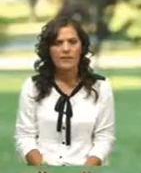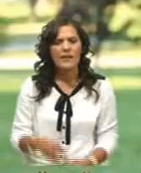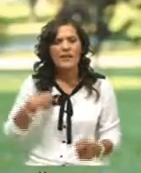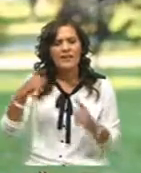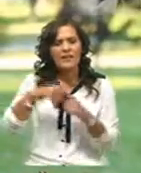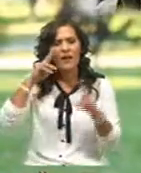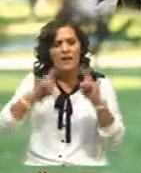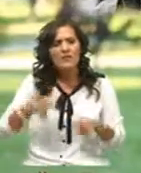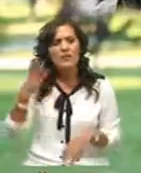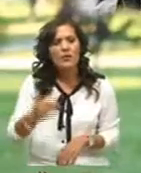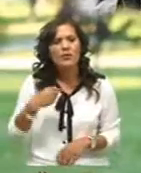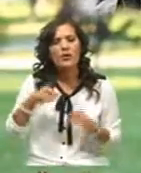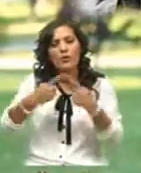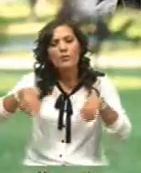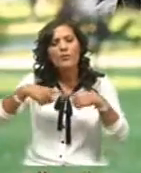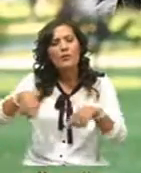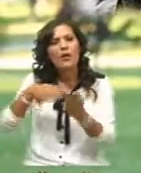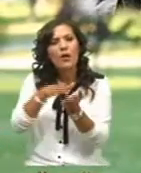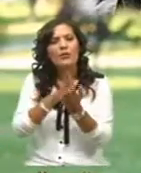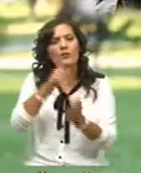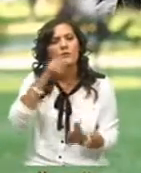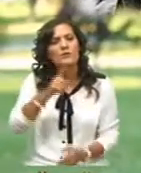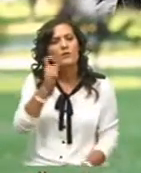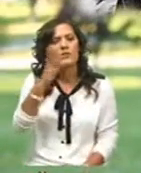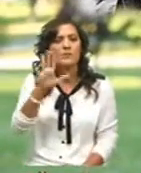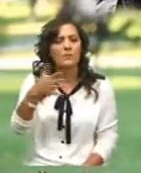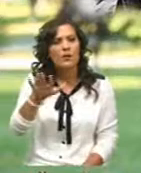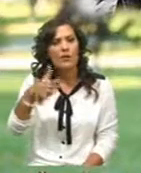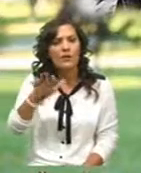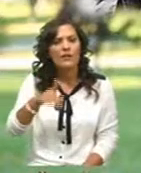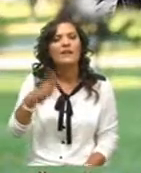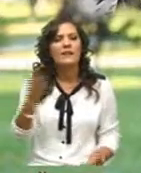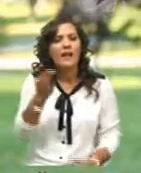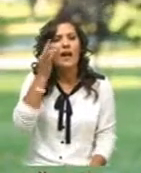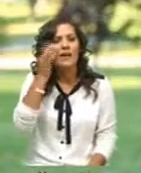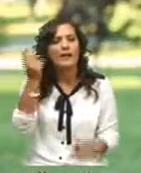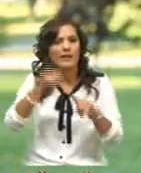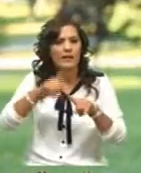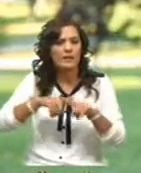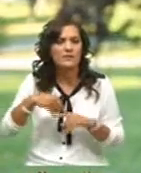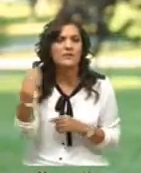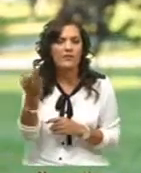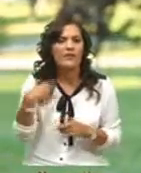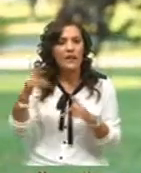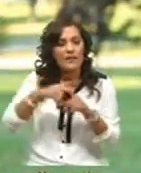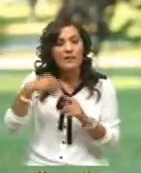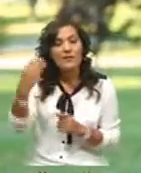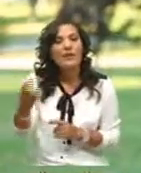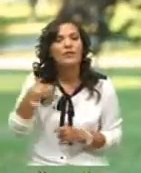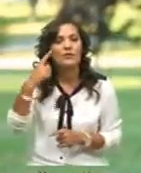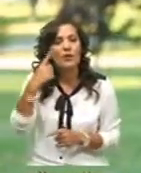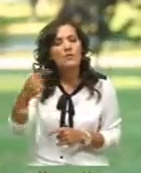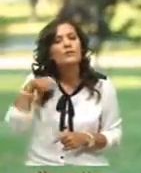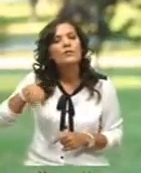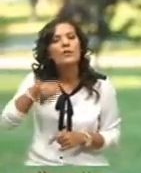araştırmacılardan oluşan komitelerde ödüllerin 195 lere Varan oranlarda yine erkek katılımcılara verildiği gözleniyor bunun